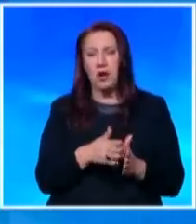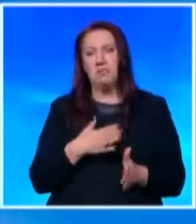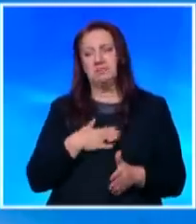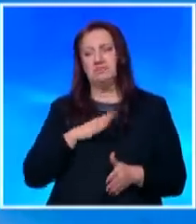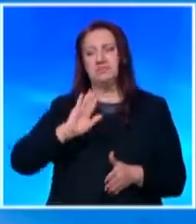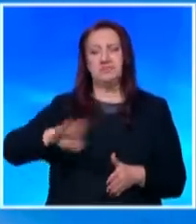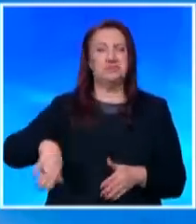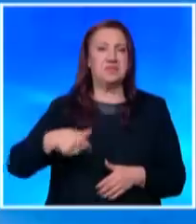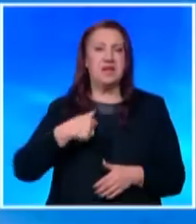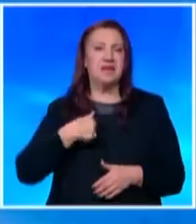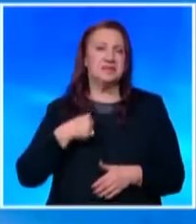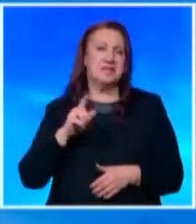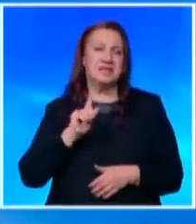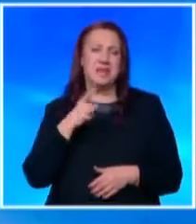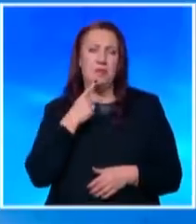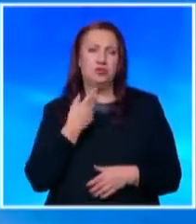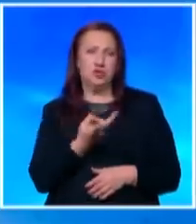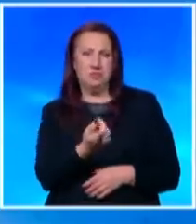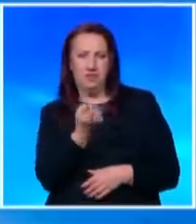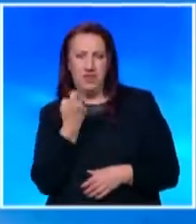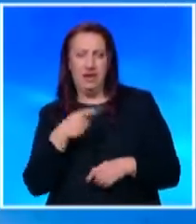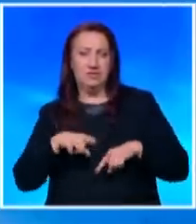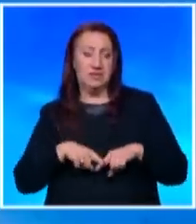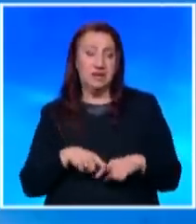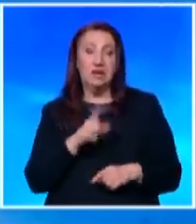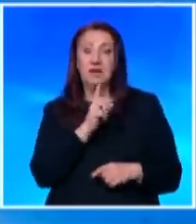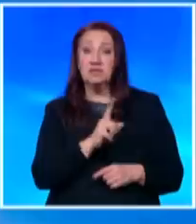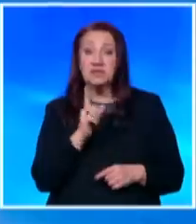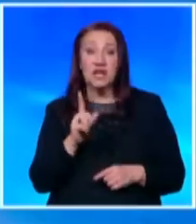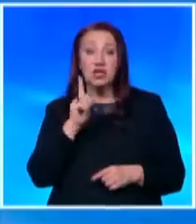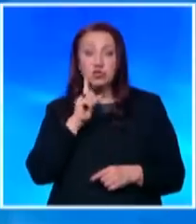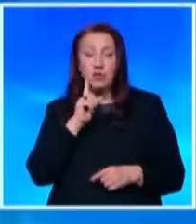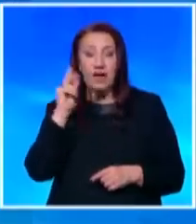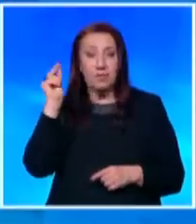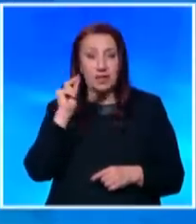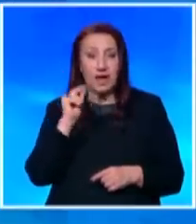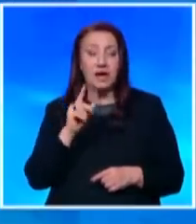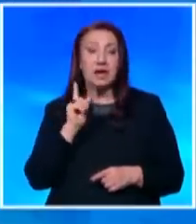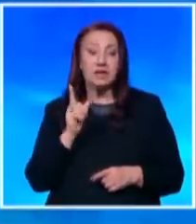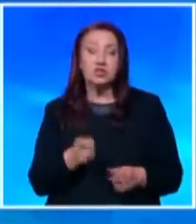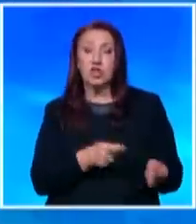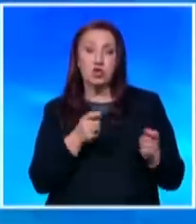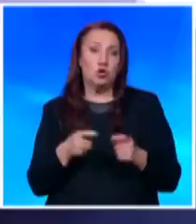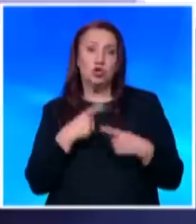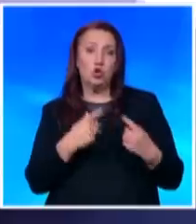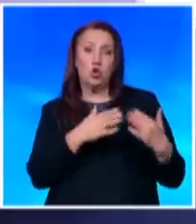преследване. Всеки човек в републиката, ако извършил престъпление, ще си понесе отговорността, когато съдът реши. Това е.